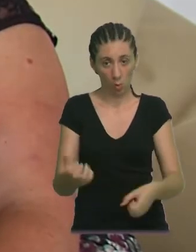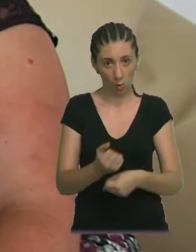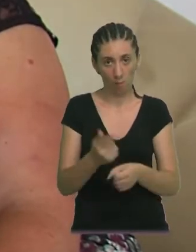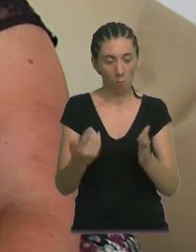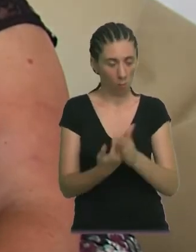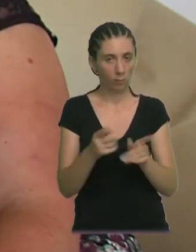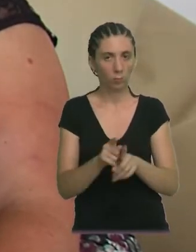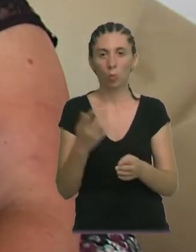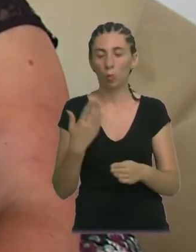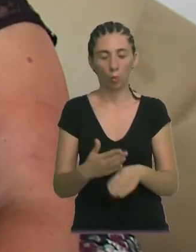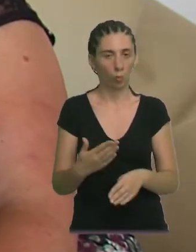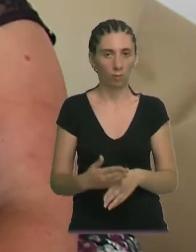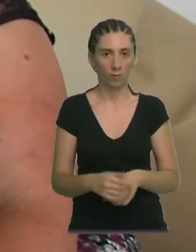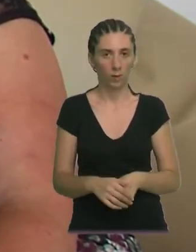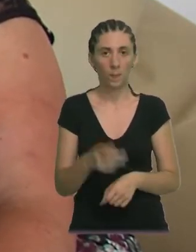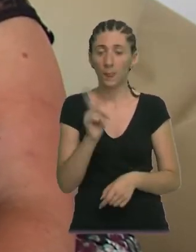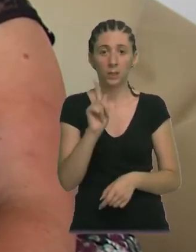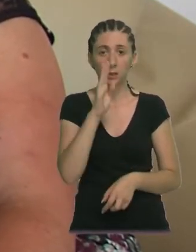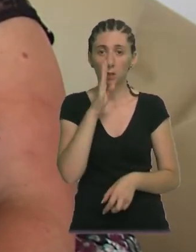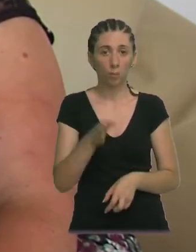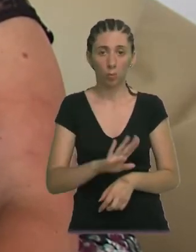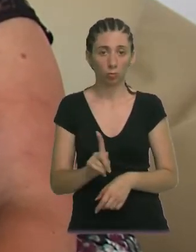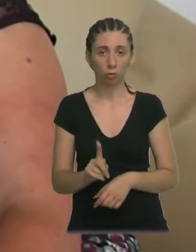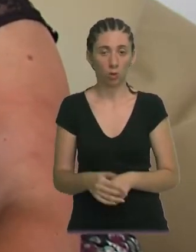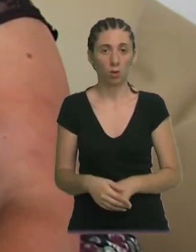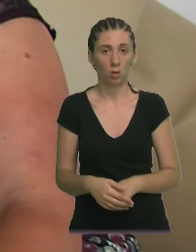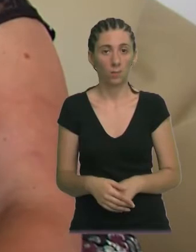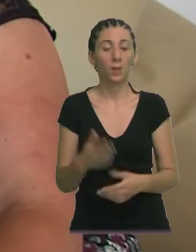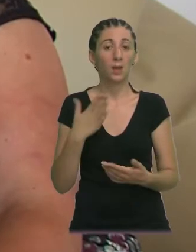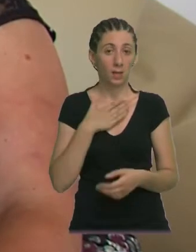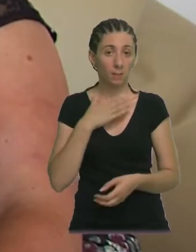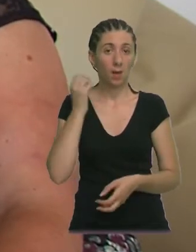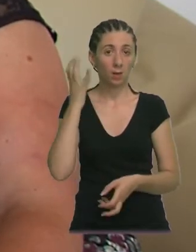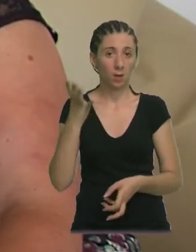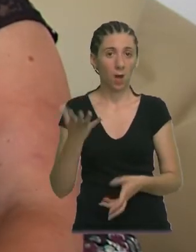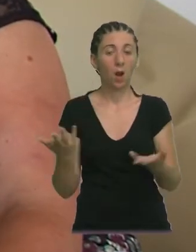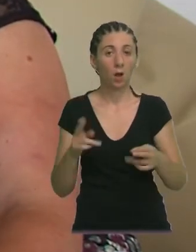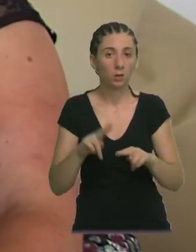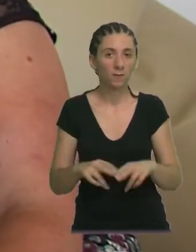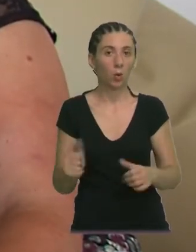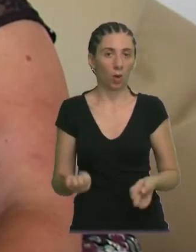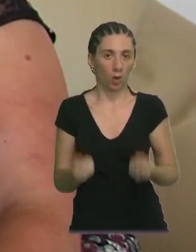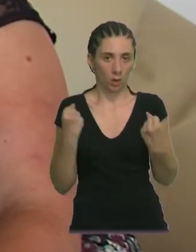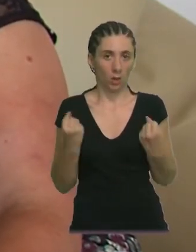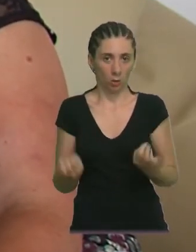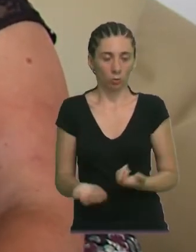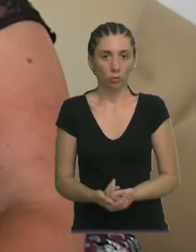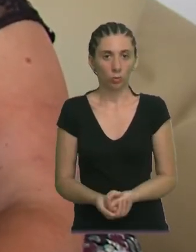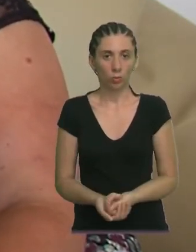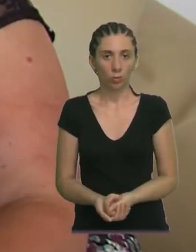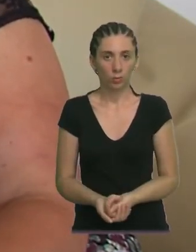pretpostavljam. 100%, uvijek, uvijek. Nisam požalila, stvarno nikad. Ima dana kad je stvarno teško. Ono, jel,